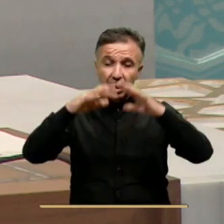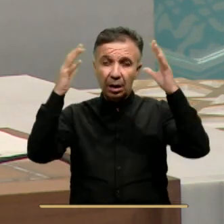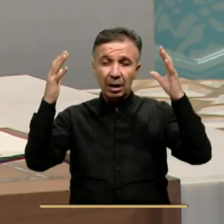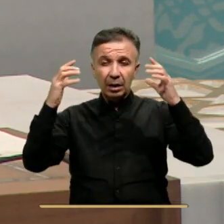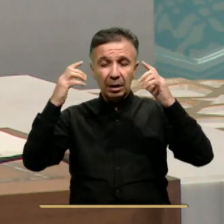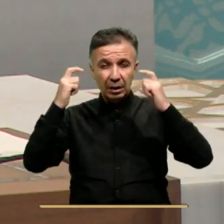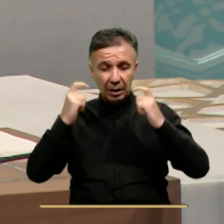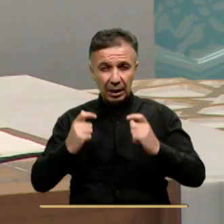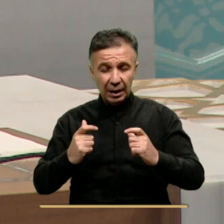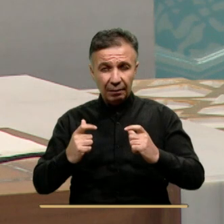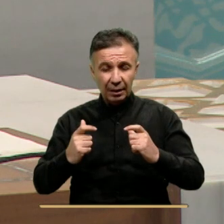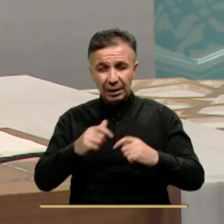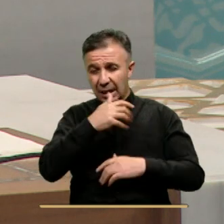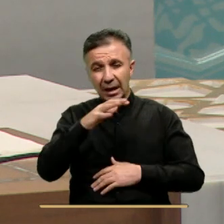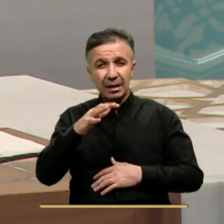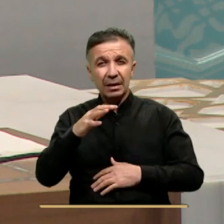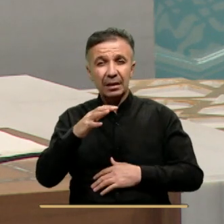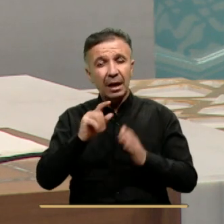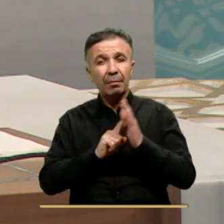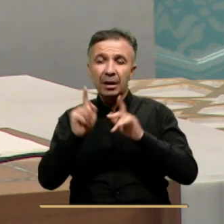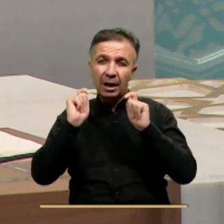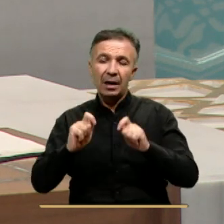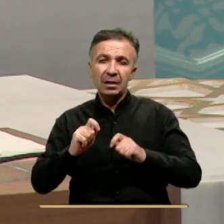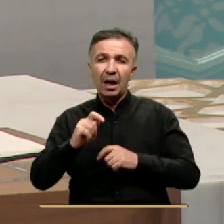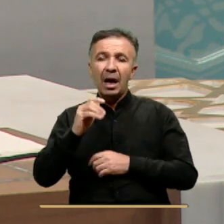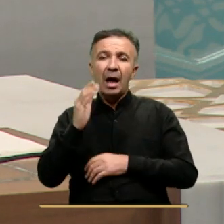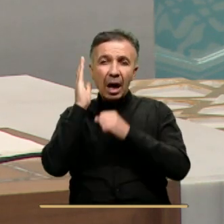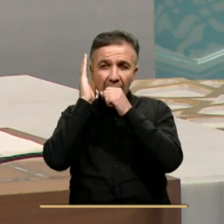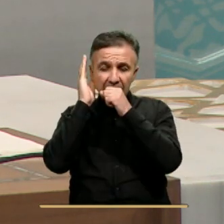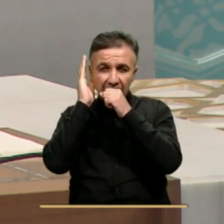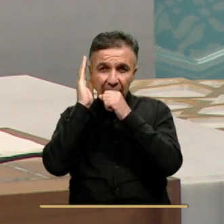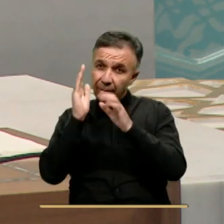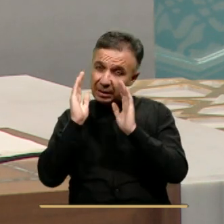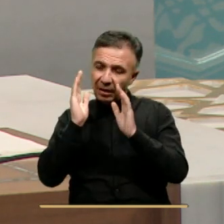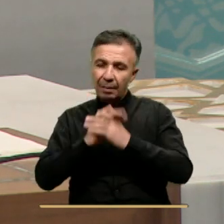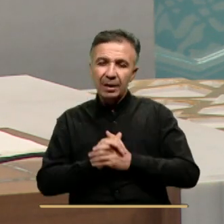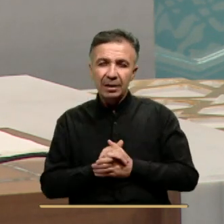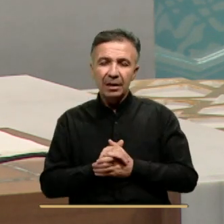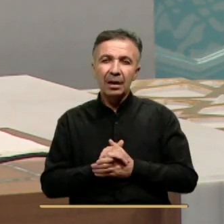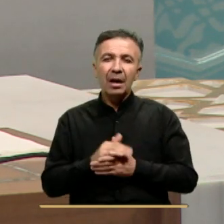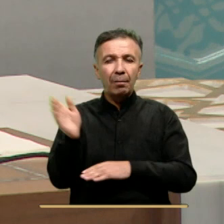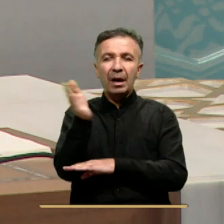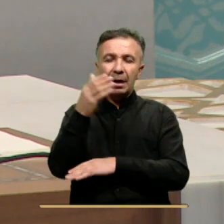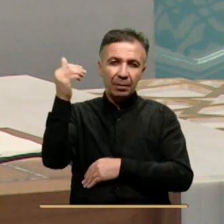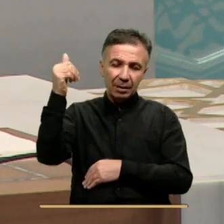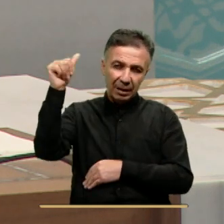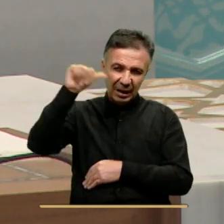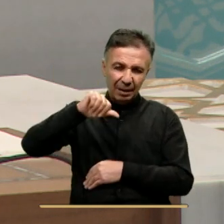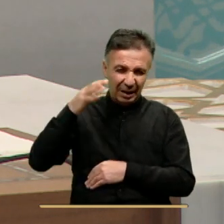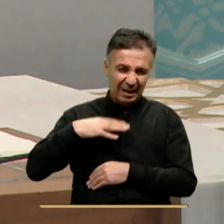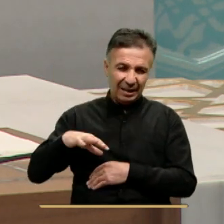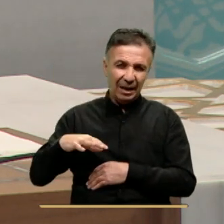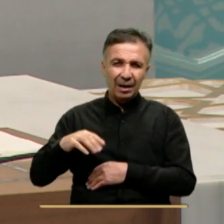denizde Muzaffer ve Mansur eylesin ezanlarımızı susturmak Şanlı bayrağımızı indirmek isteyen dahili ve